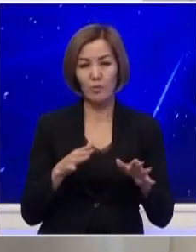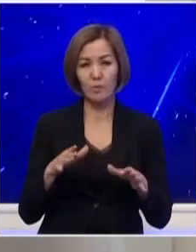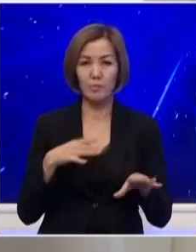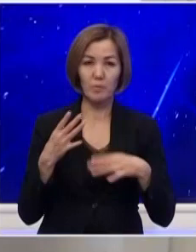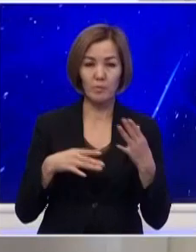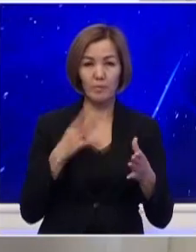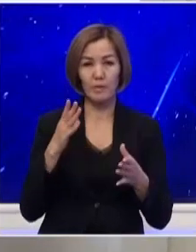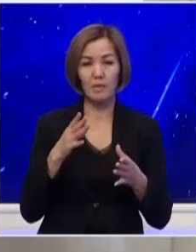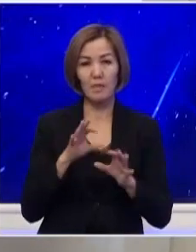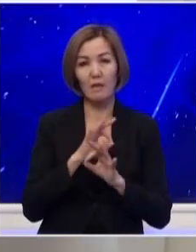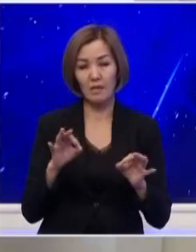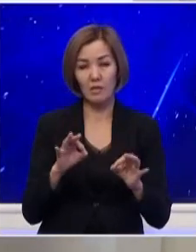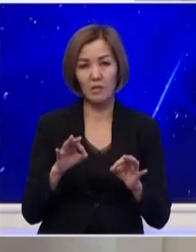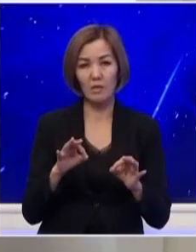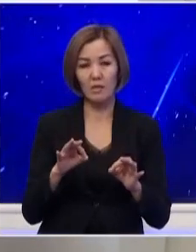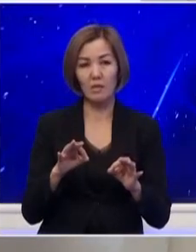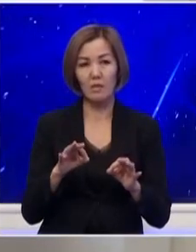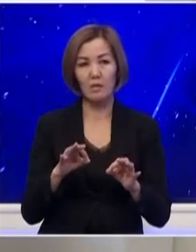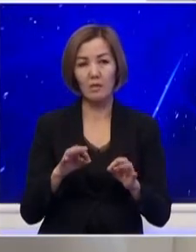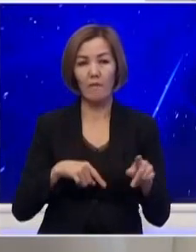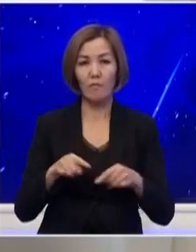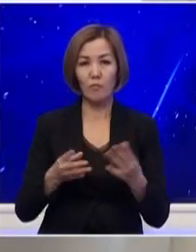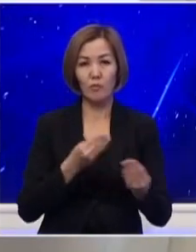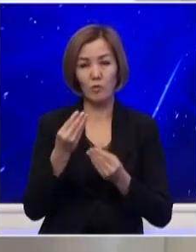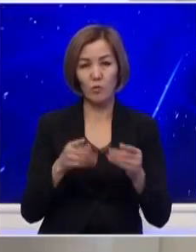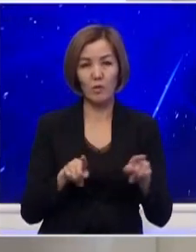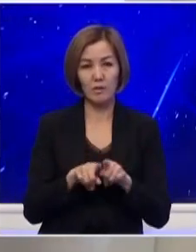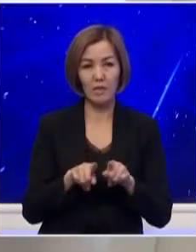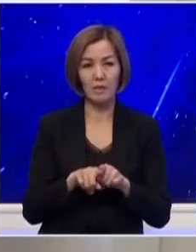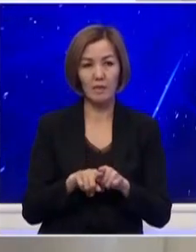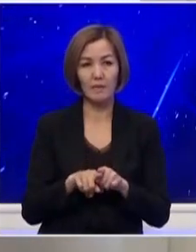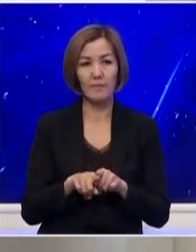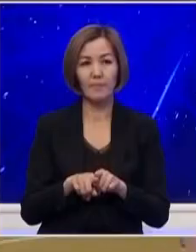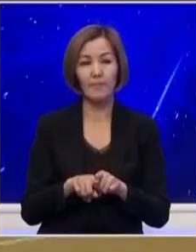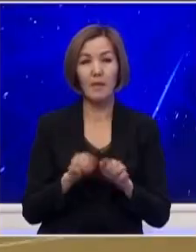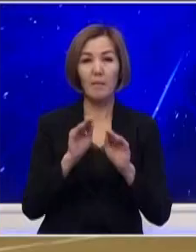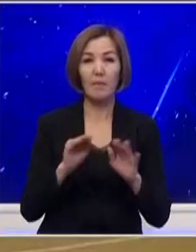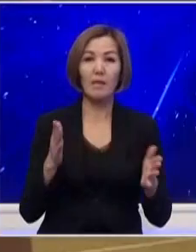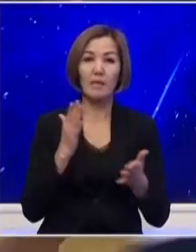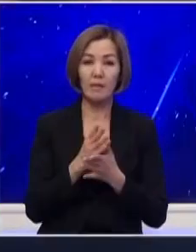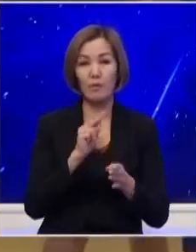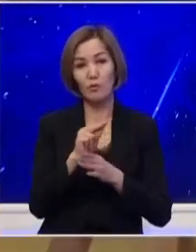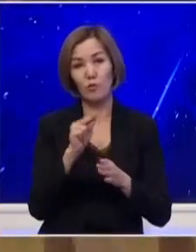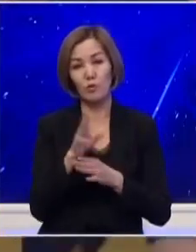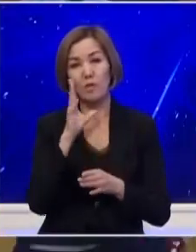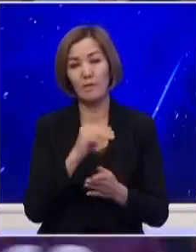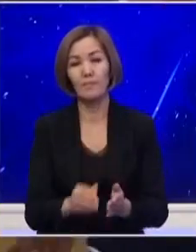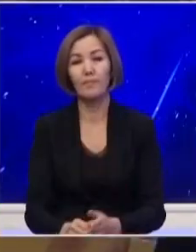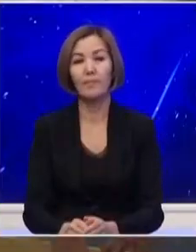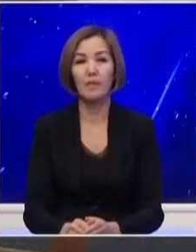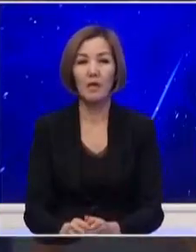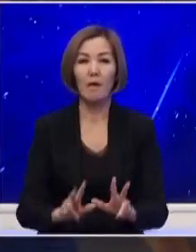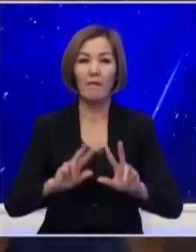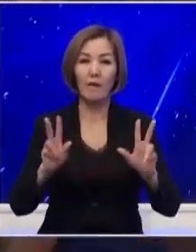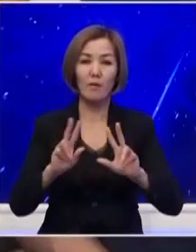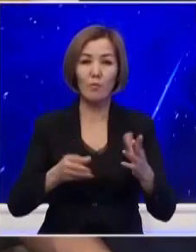түрі. Бұдан да кәдімгідей футбол ойнаған сияқты шаршақ боласың. Осылай артында шәкірттерім де бар. Волейбол бәсекесі тартысты әрі